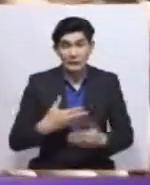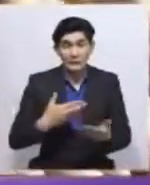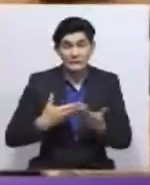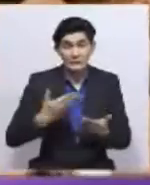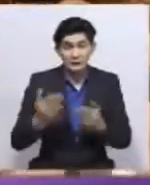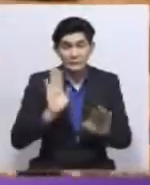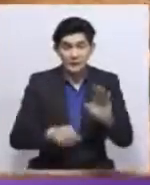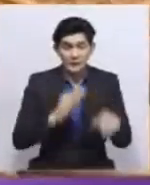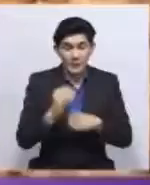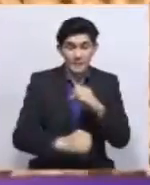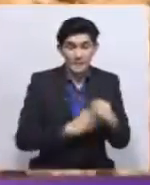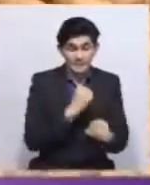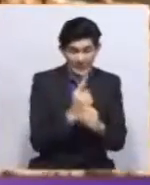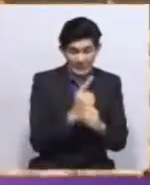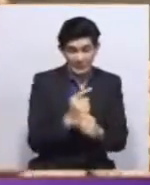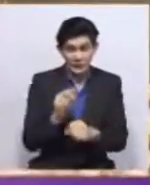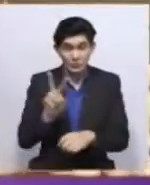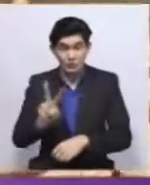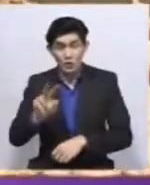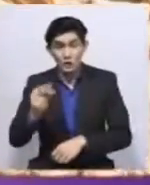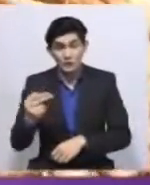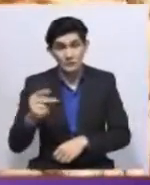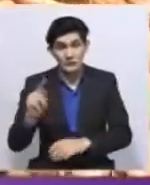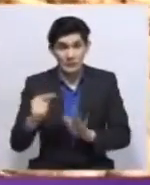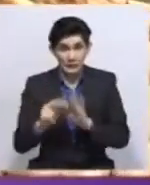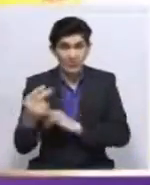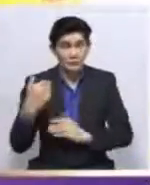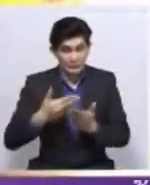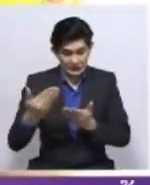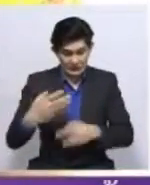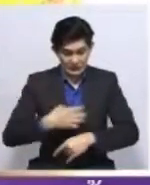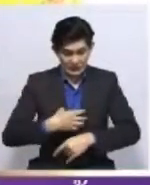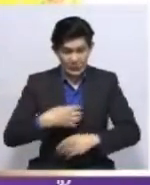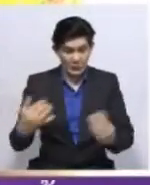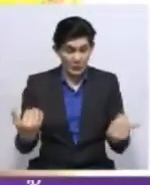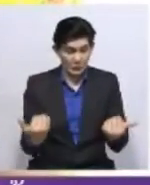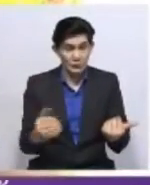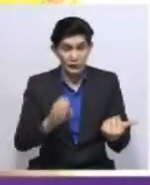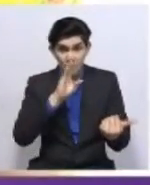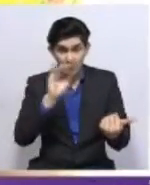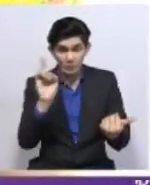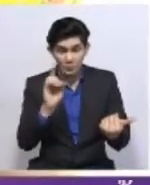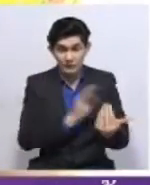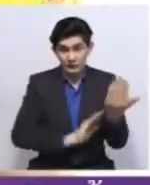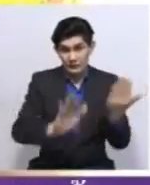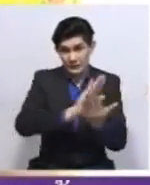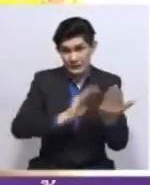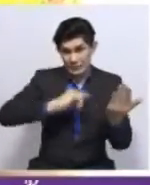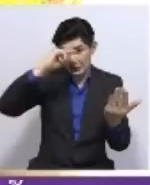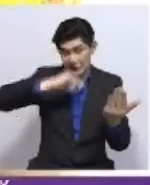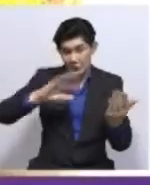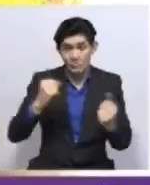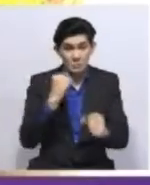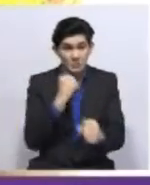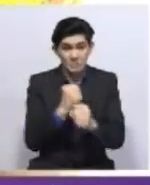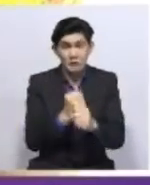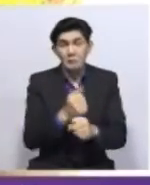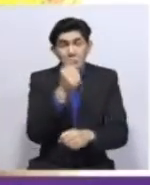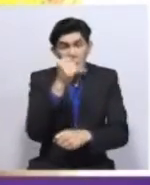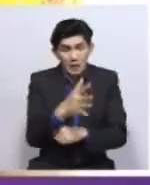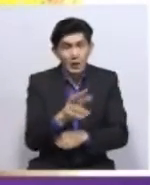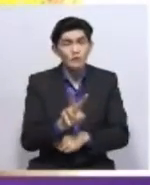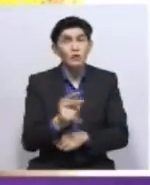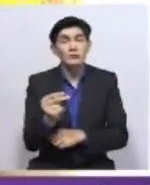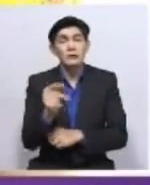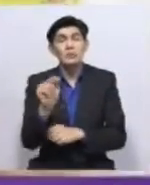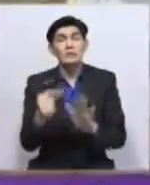ต้นเนี่ยประมาณปีละ 20,000 ตันนะครับแต่ก็ต้องเรียนอย่างนี้ครับว่าปัจจุบันเนี่ยในประเทศไทยเราเนี่ยยังผลิตไม่ถึงแน่นอนนะครับ